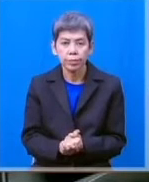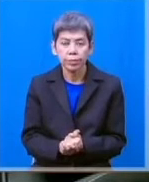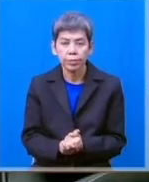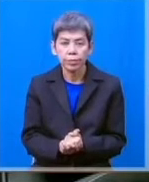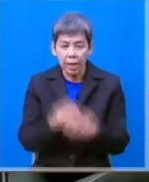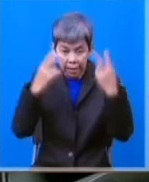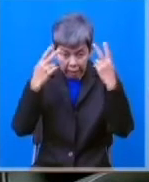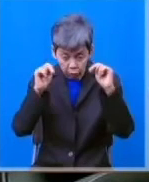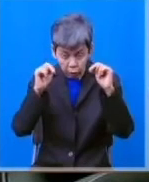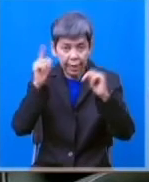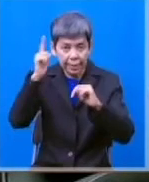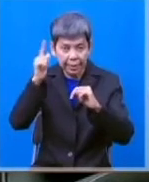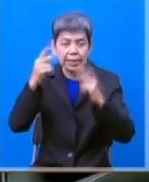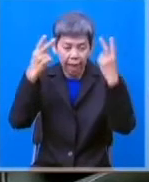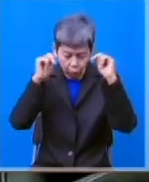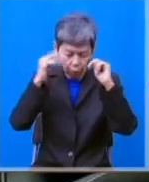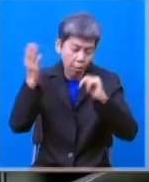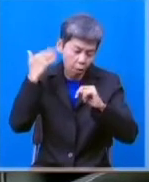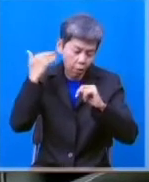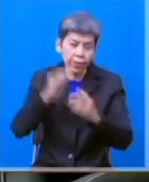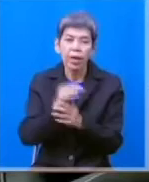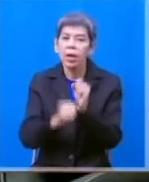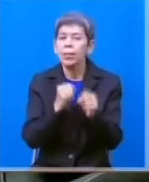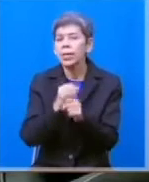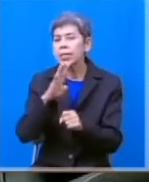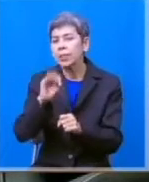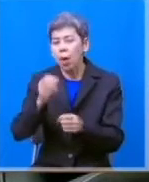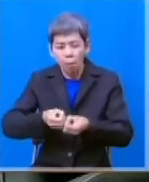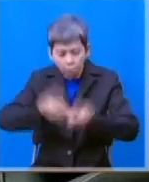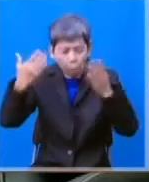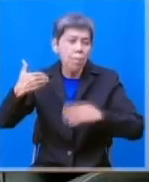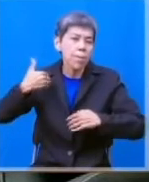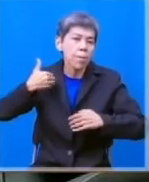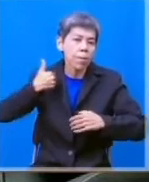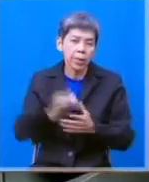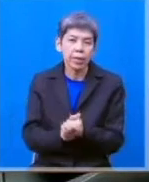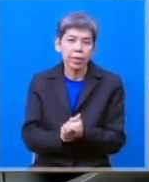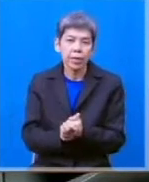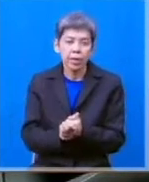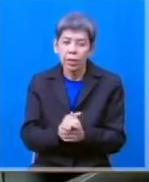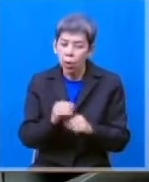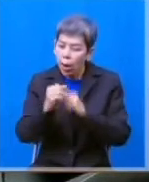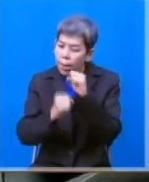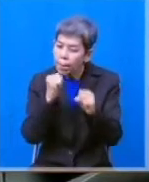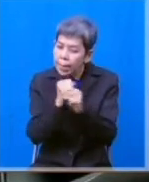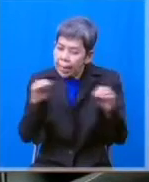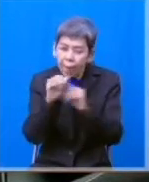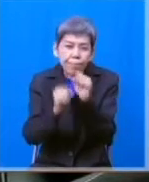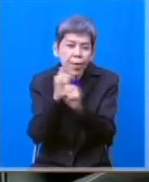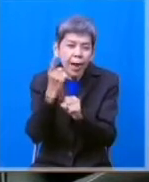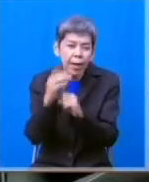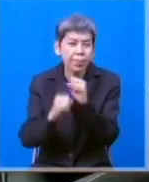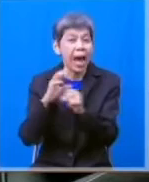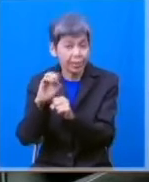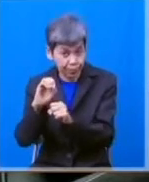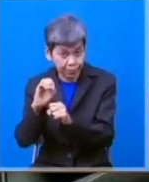ท่านนายกเสด็จเป็นนายกนะครับปี49ระเบิดที่เข้าดาวปี50นะครับท่านสุ